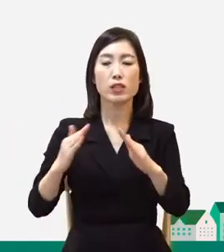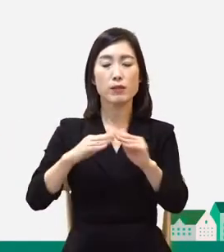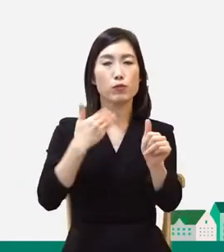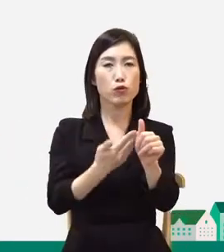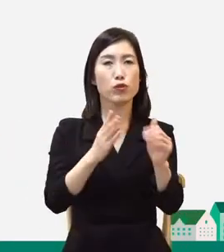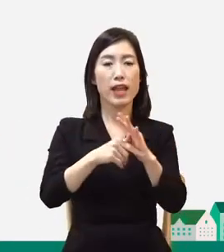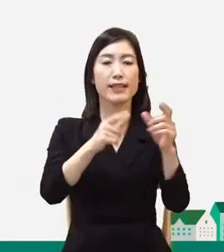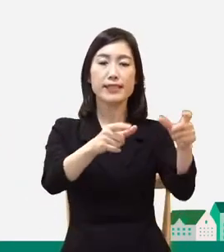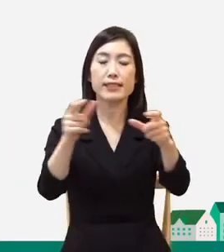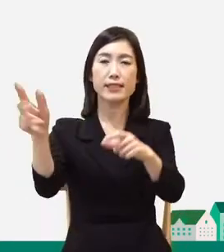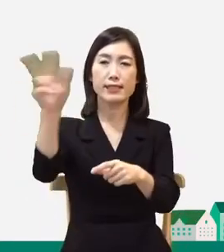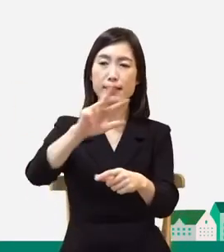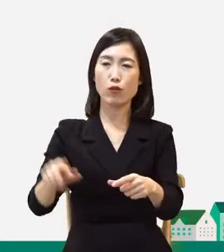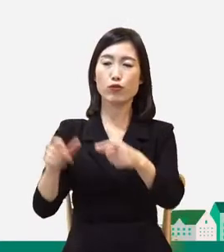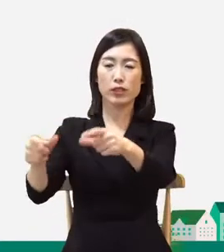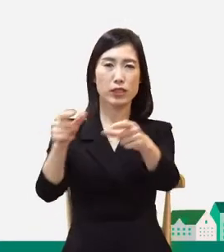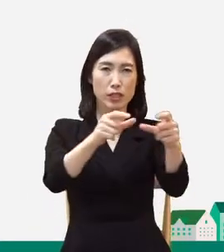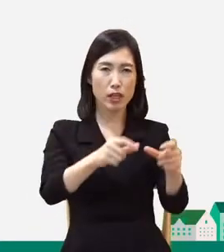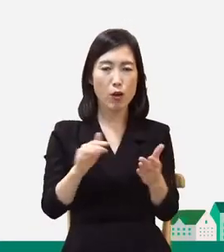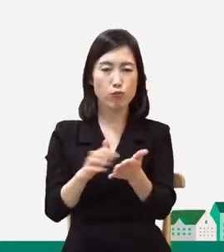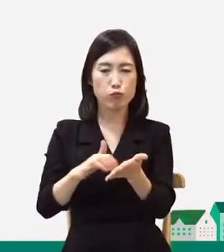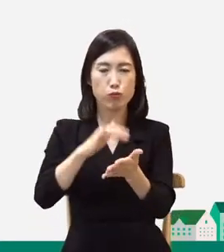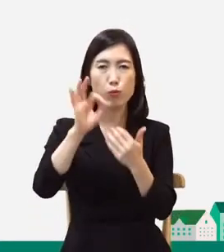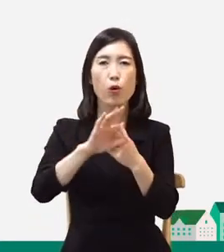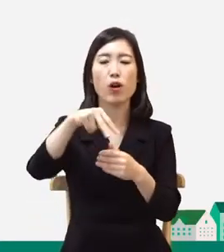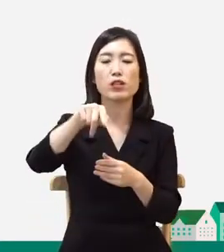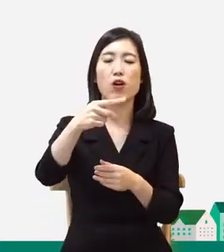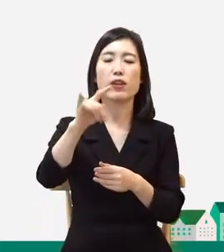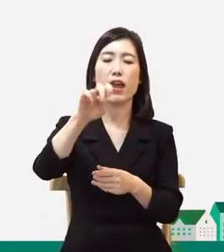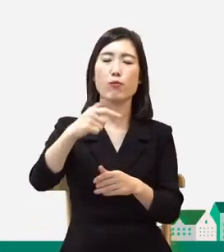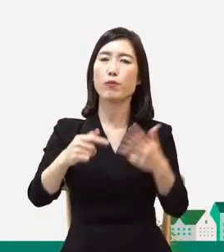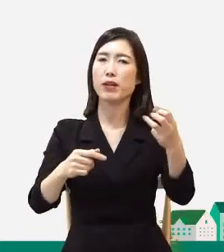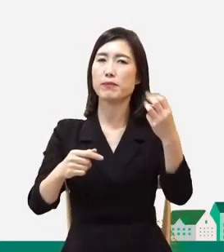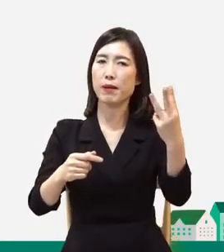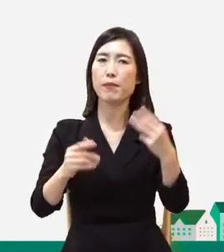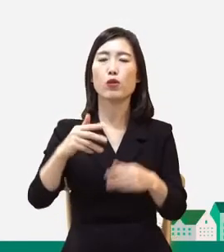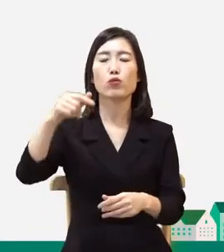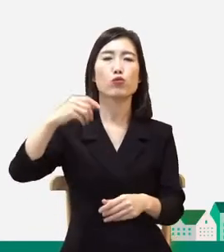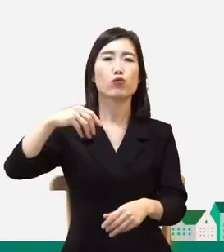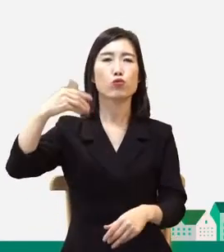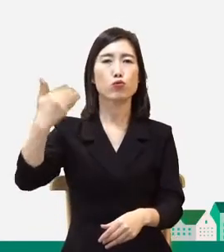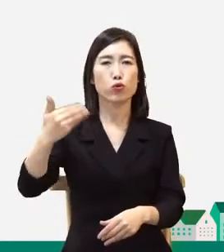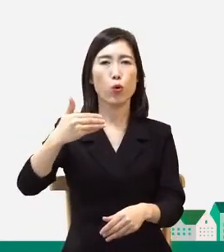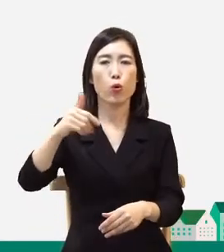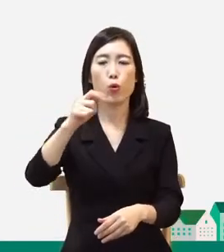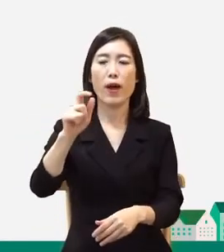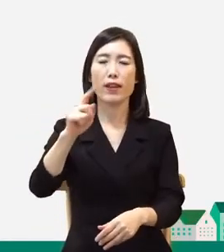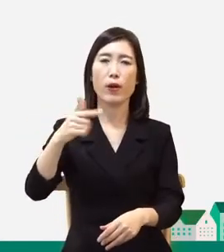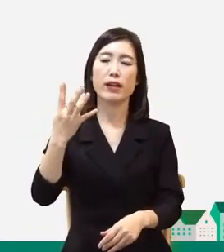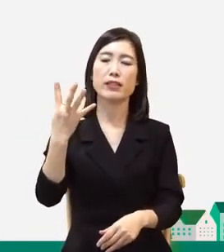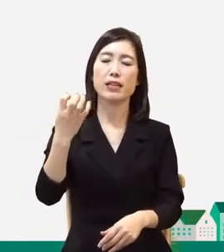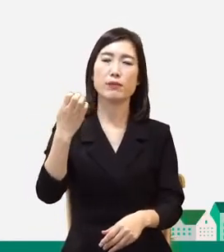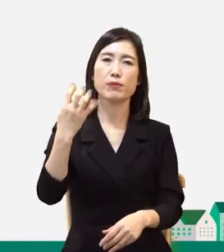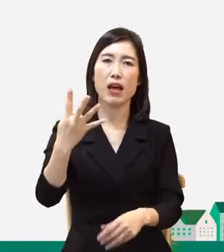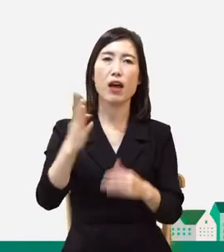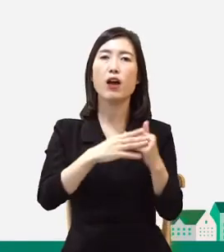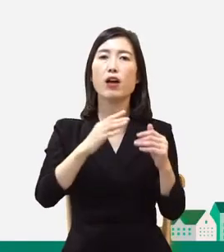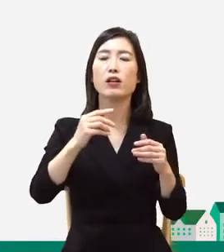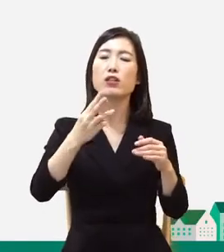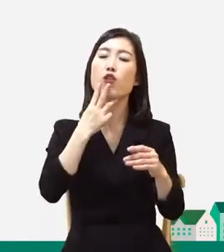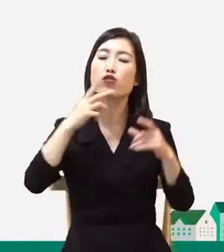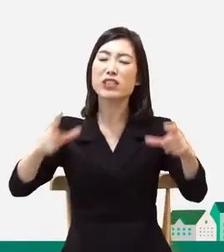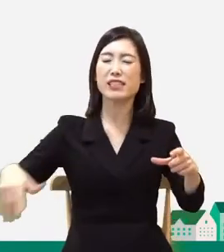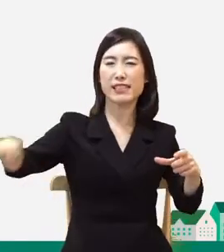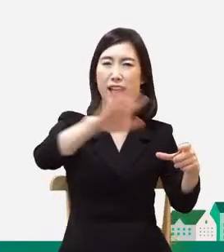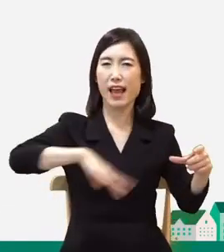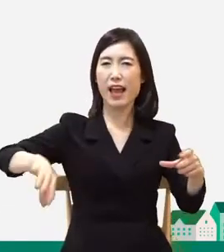지원주택의 지역별 분포를 보시겠습니다. 서대문구에 38호, 구로 관악구에 44호, 서울시